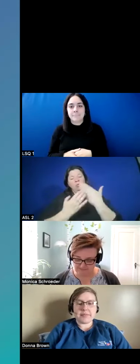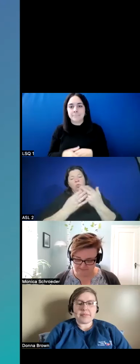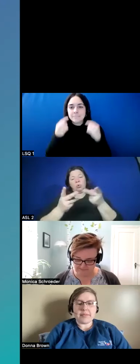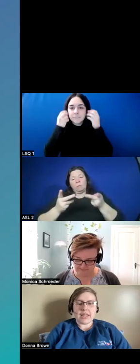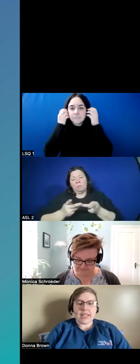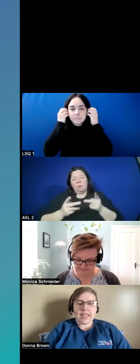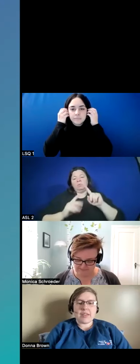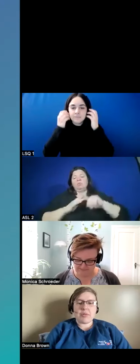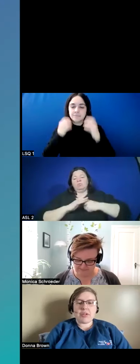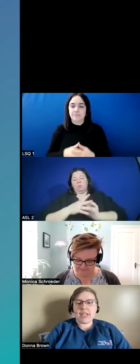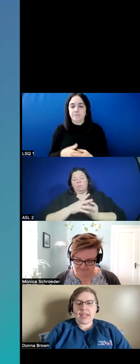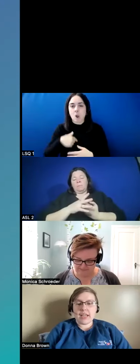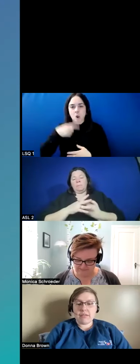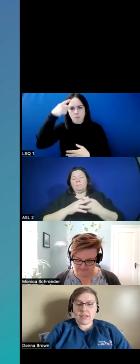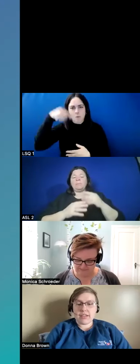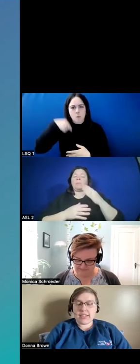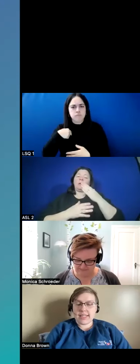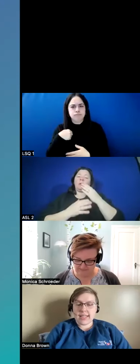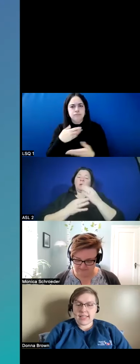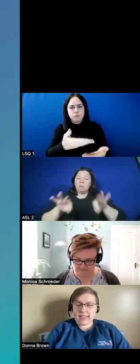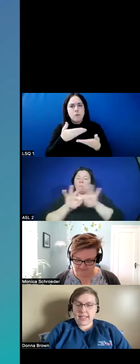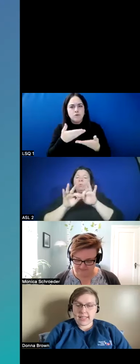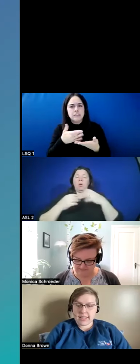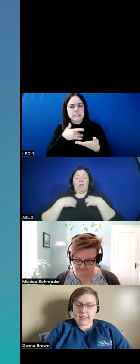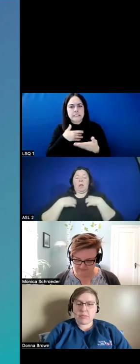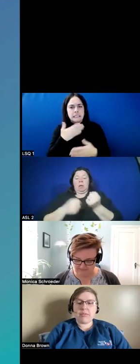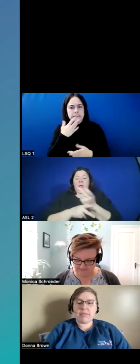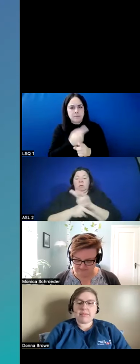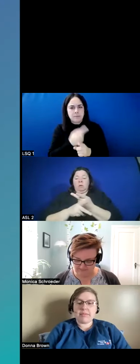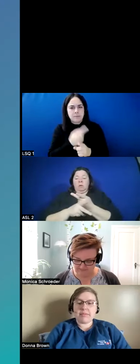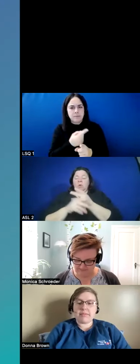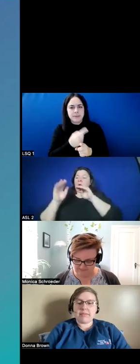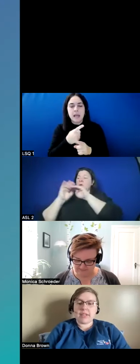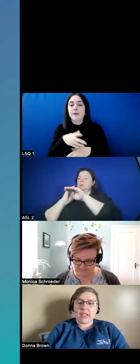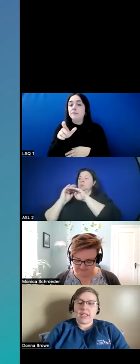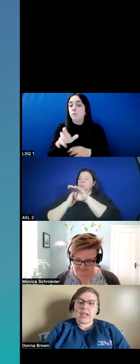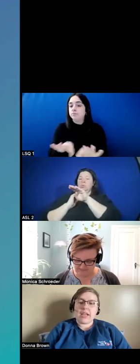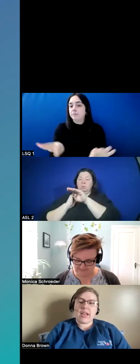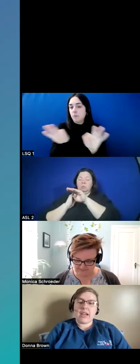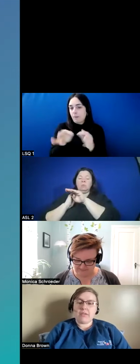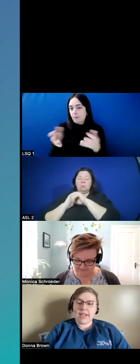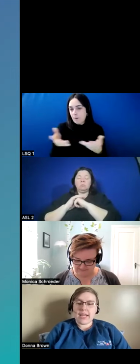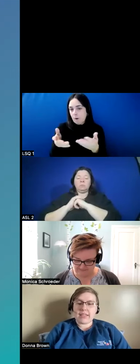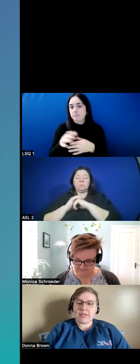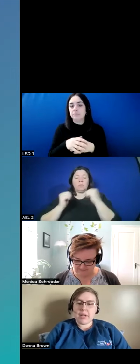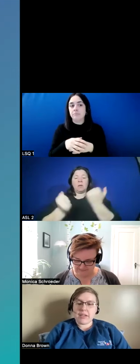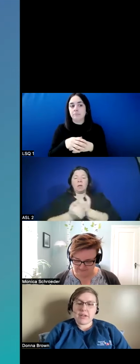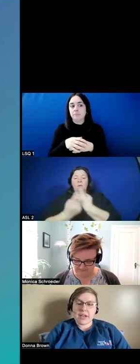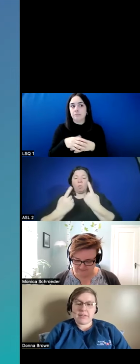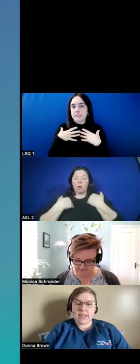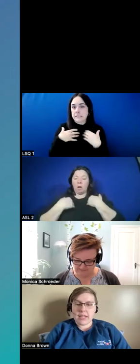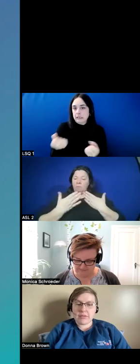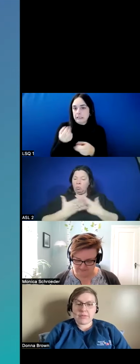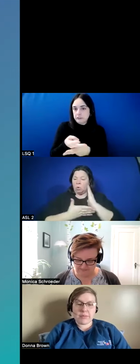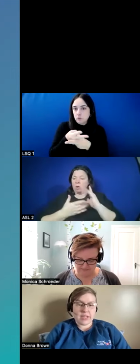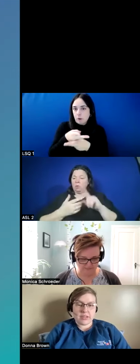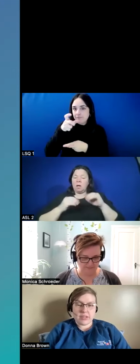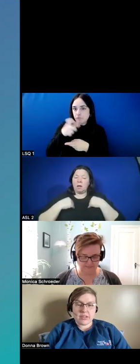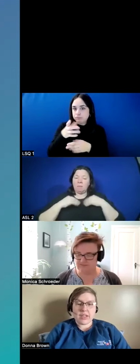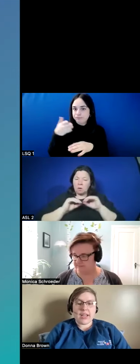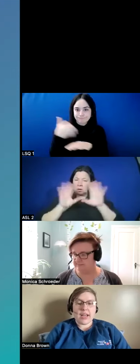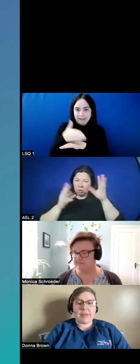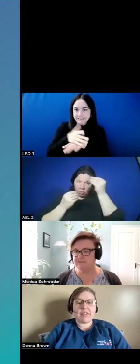ceci est un bon point de départ. C'est important que les soins de santé soient accessibles. Tout